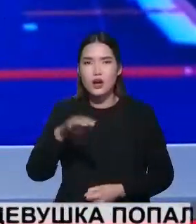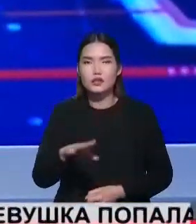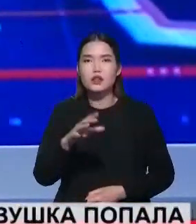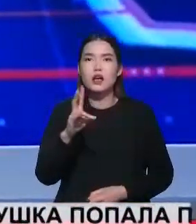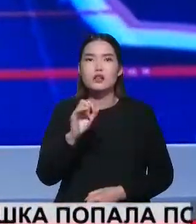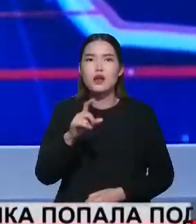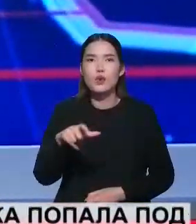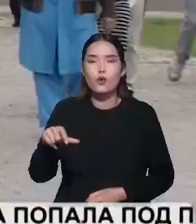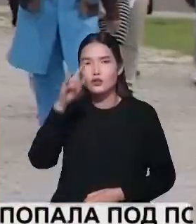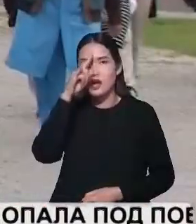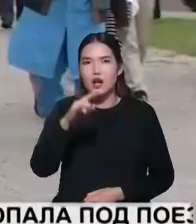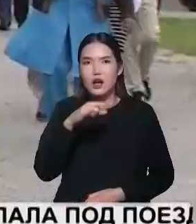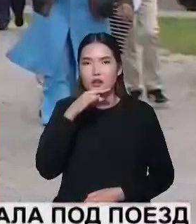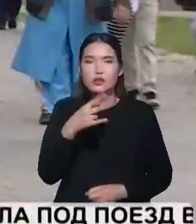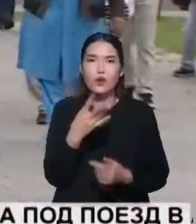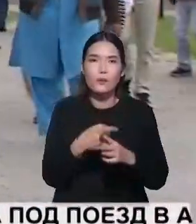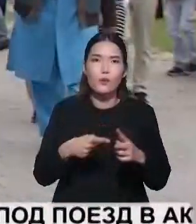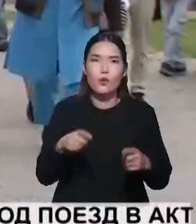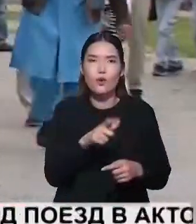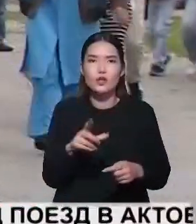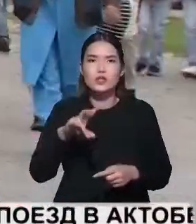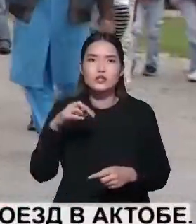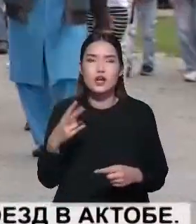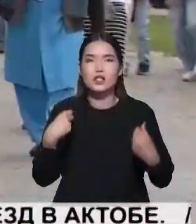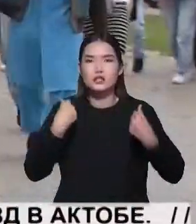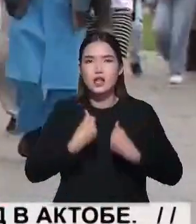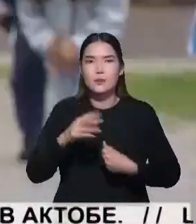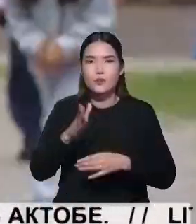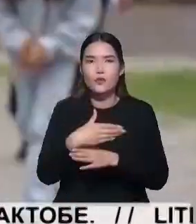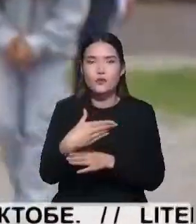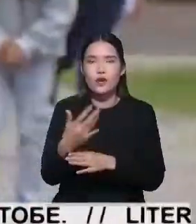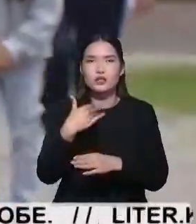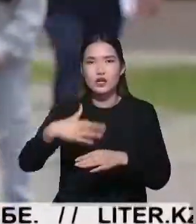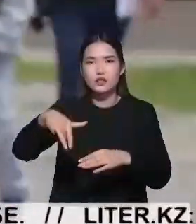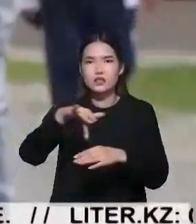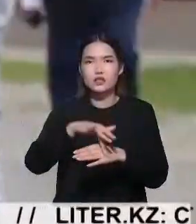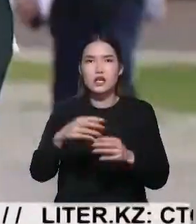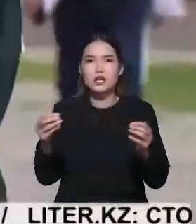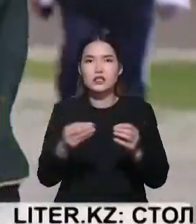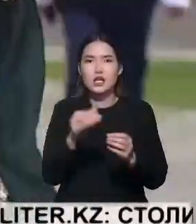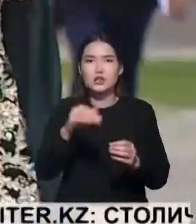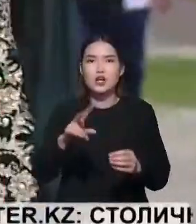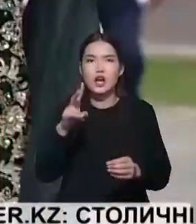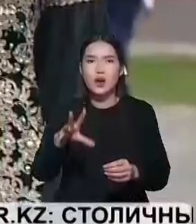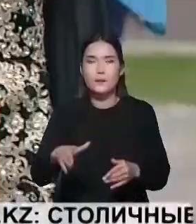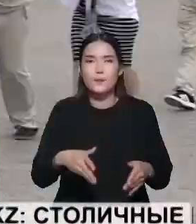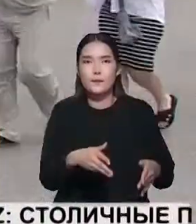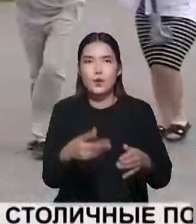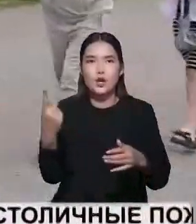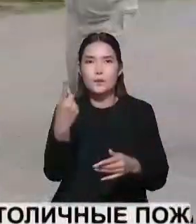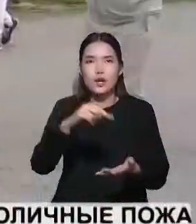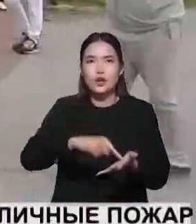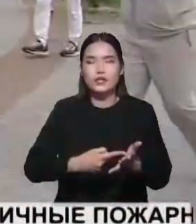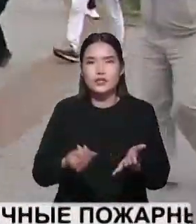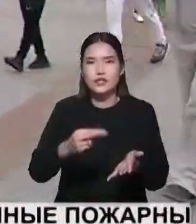народа Казахстана. Около полусотни человек в национальных костюмах и с флагами нашей страны пройдут 10 тысяч километров пути. Первой точкой